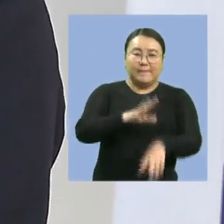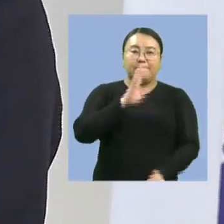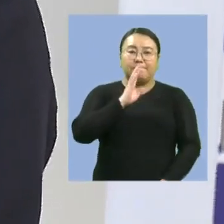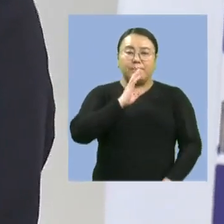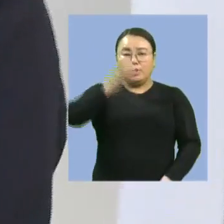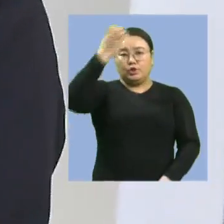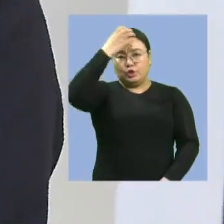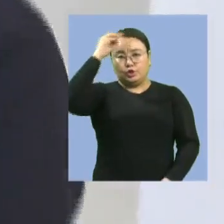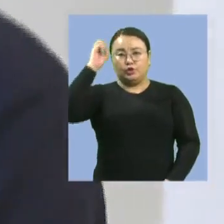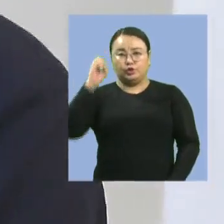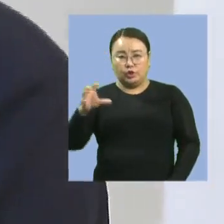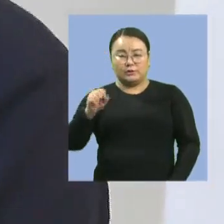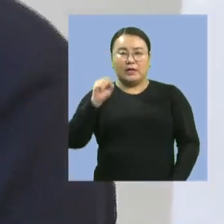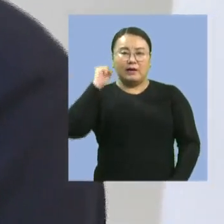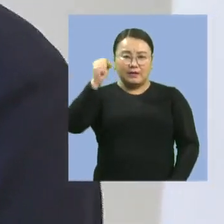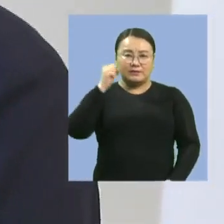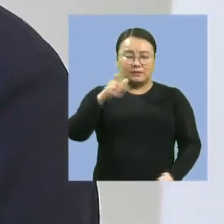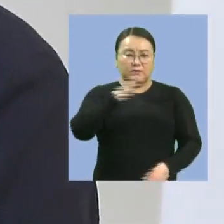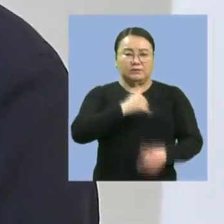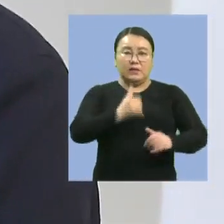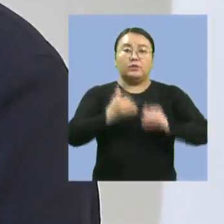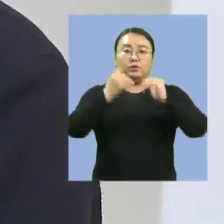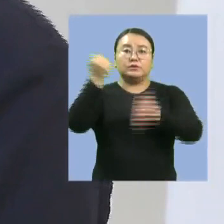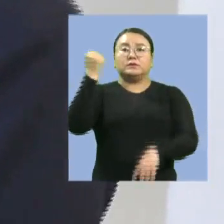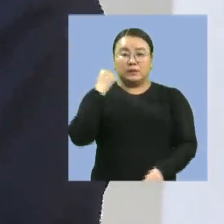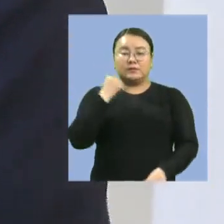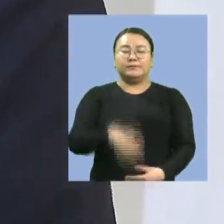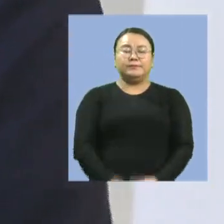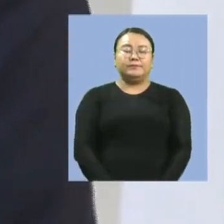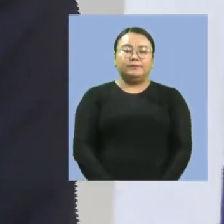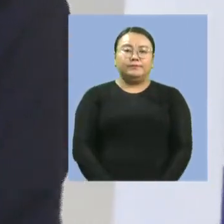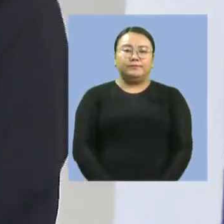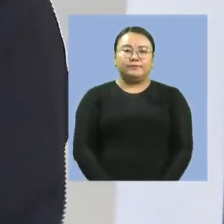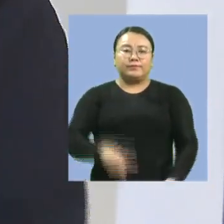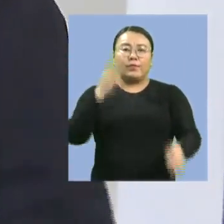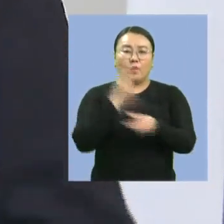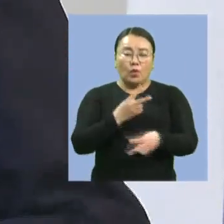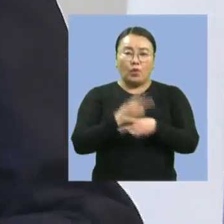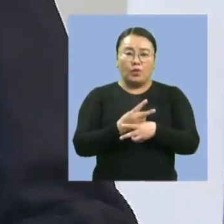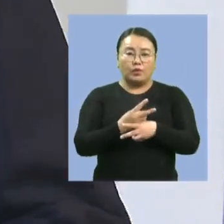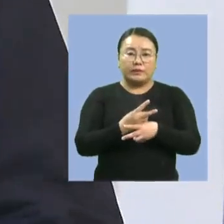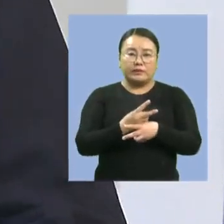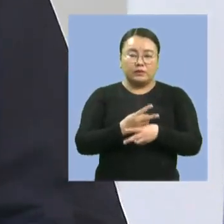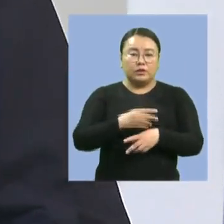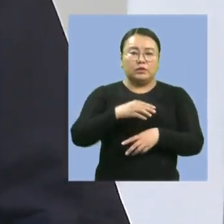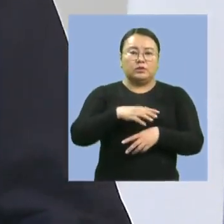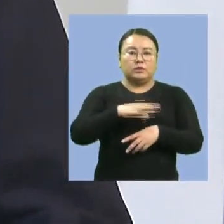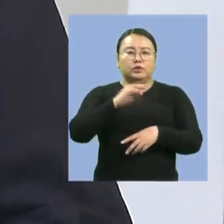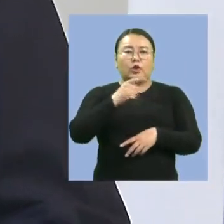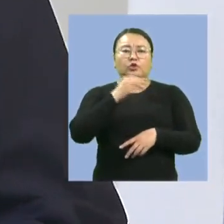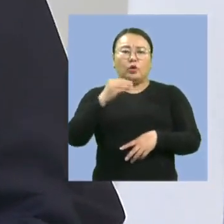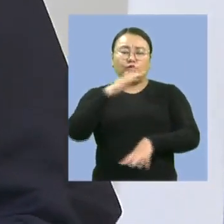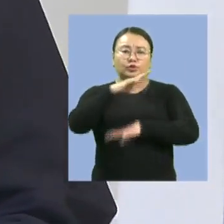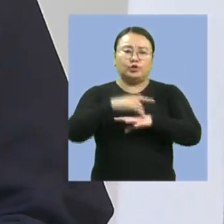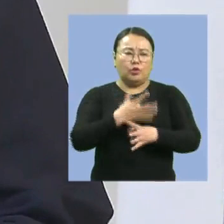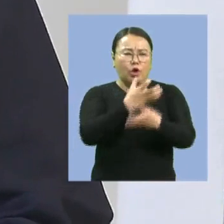ёс суулж тогтоход төрч ёс ардчлал хөгжил бэхжин. Ийм учраас хууль тогтоомжийн төв маань